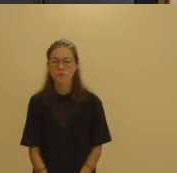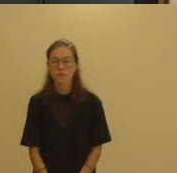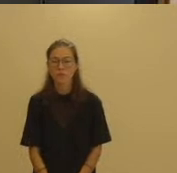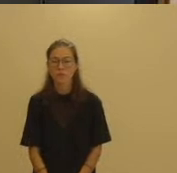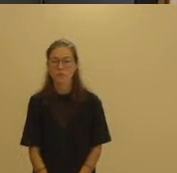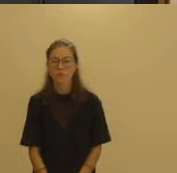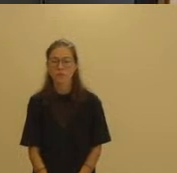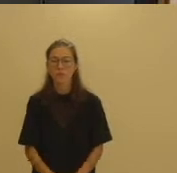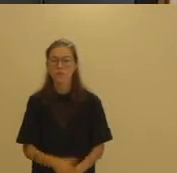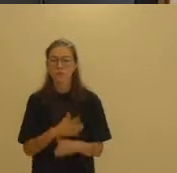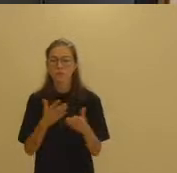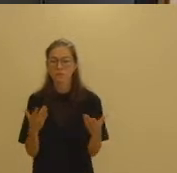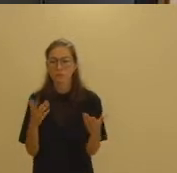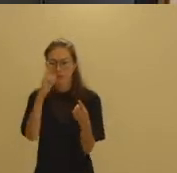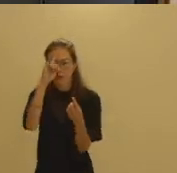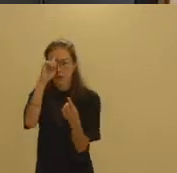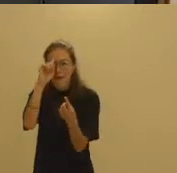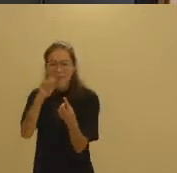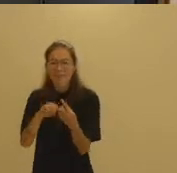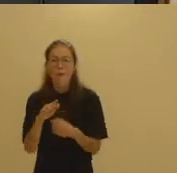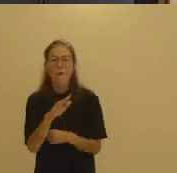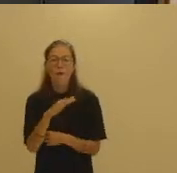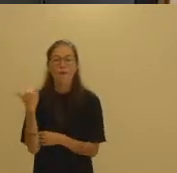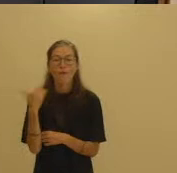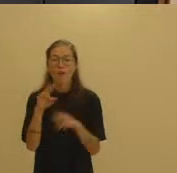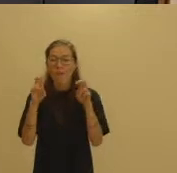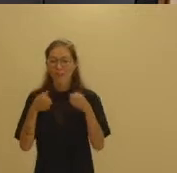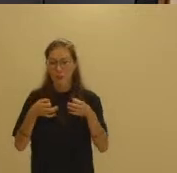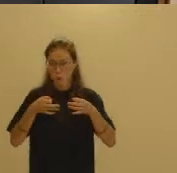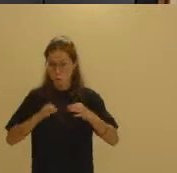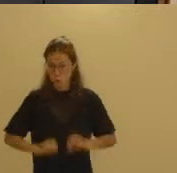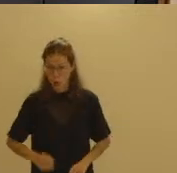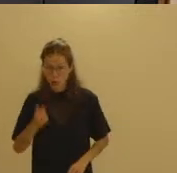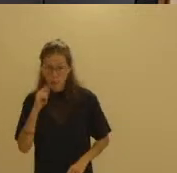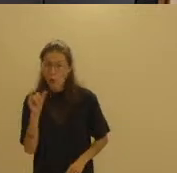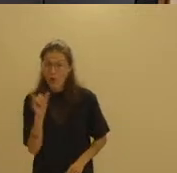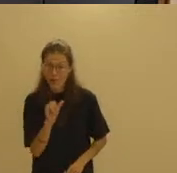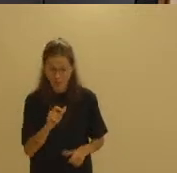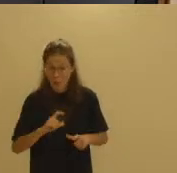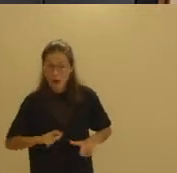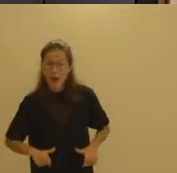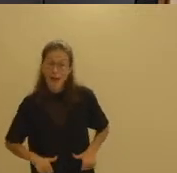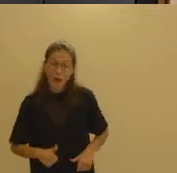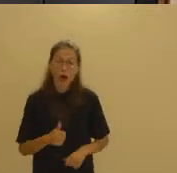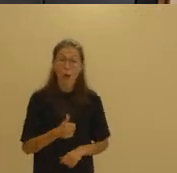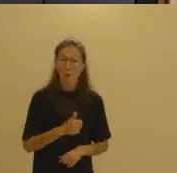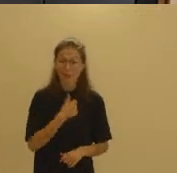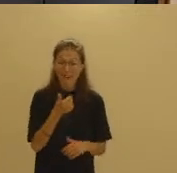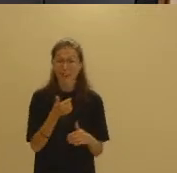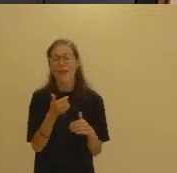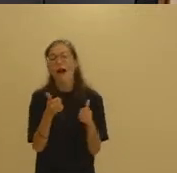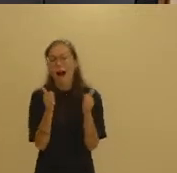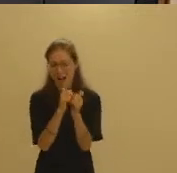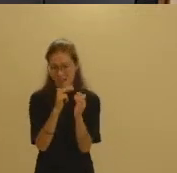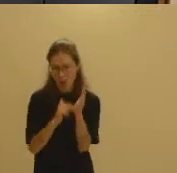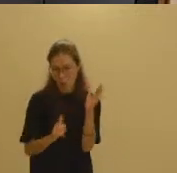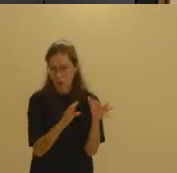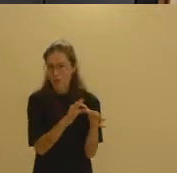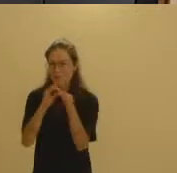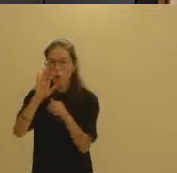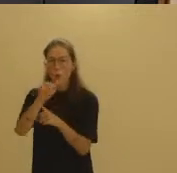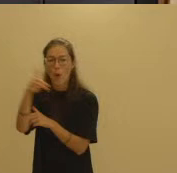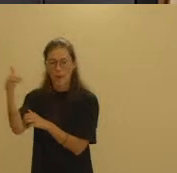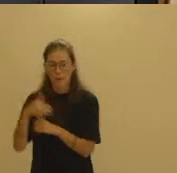Alors, il s'agit de l'avance sur le forfait scolaire à destination des écoles privées sous contrat. Par le biais